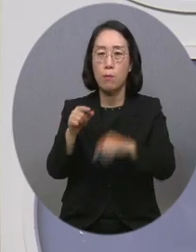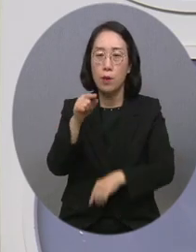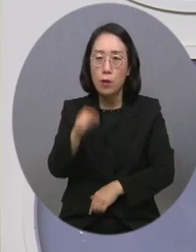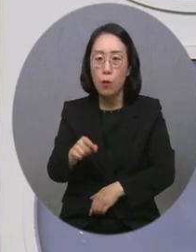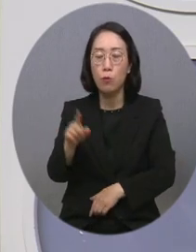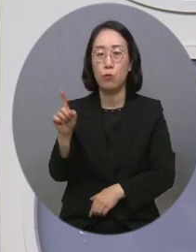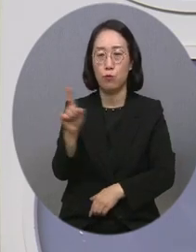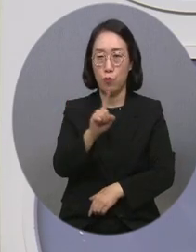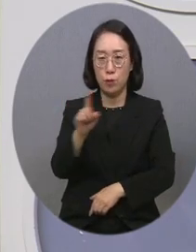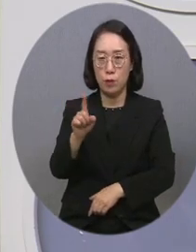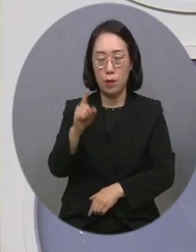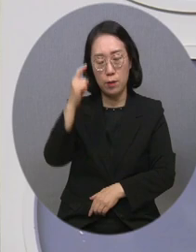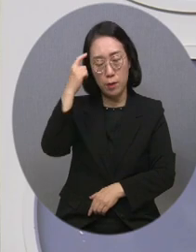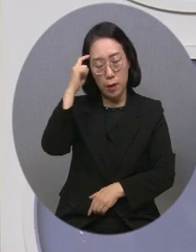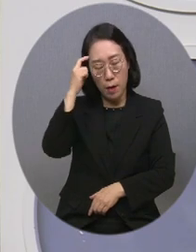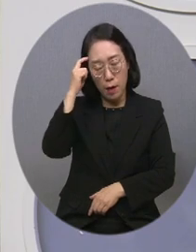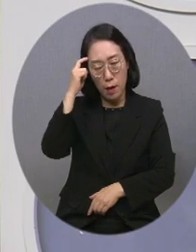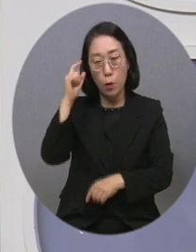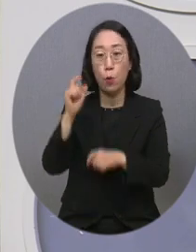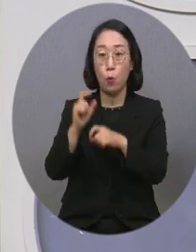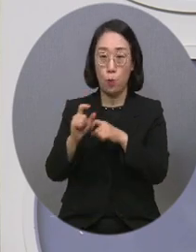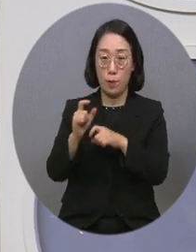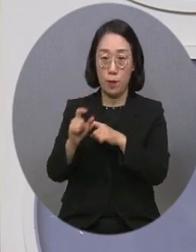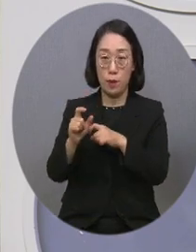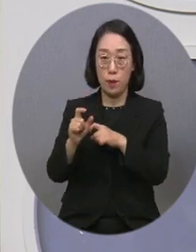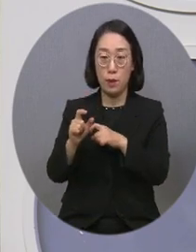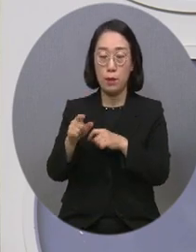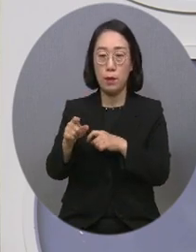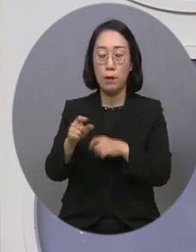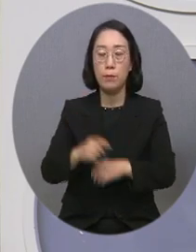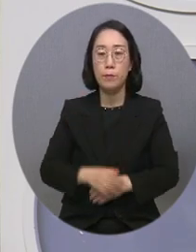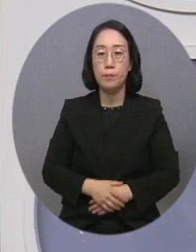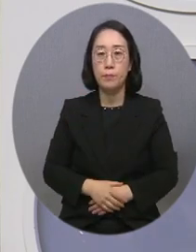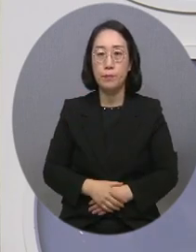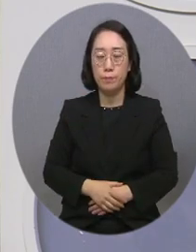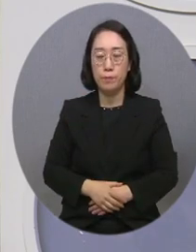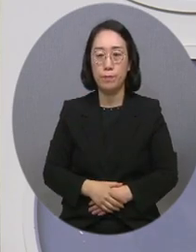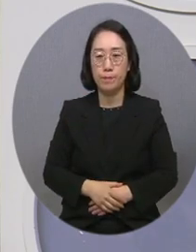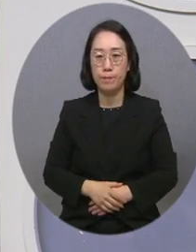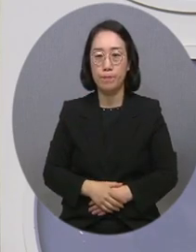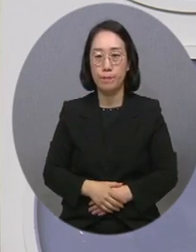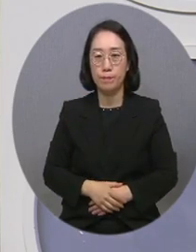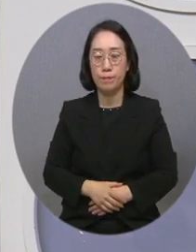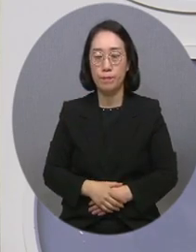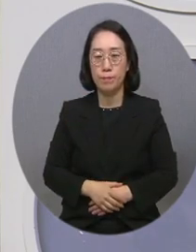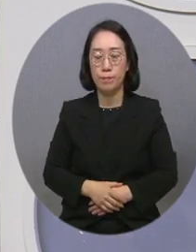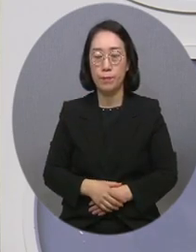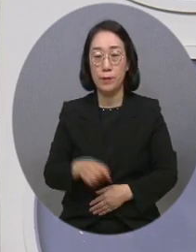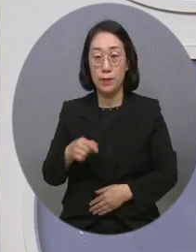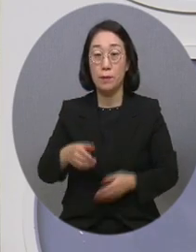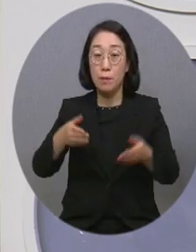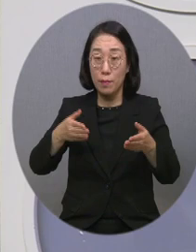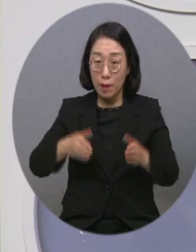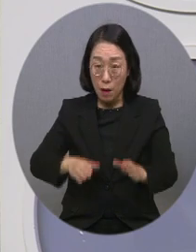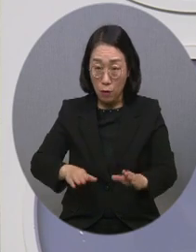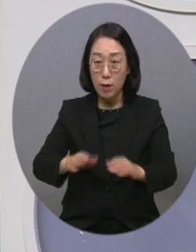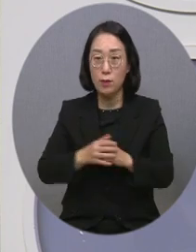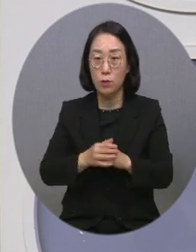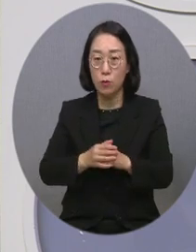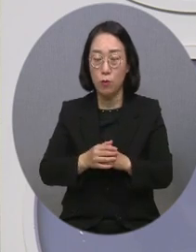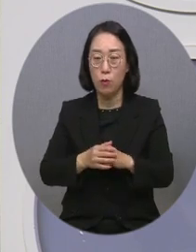그러다가 제가 이제 그때 생각했던 게 좀 이 세상에 태어나서 다수를